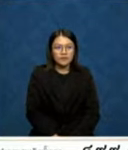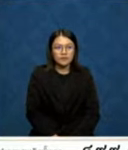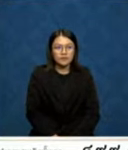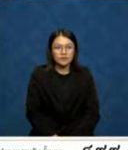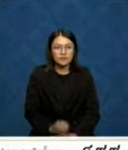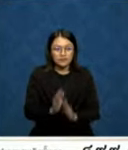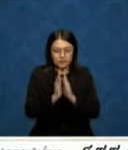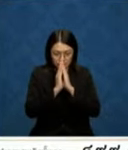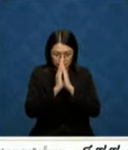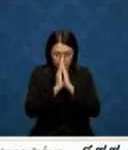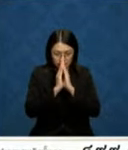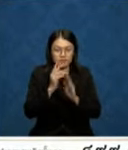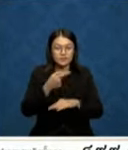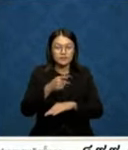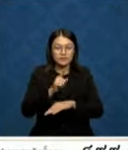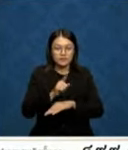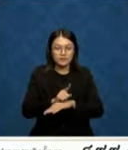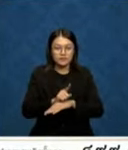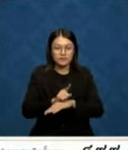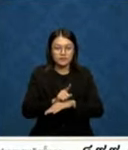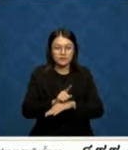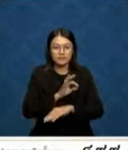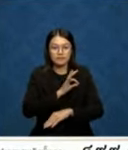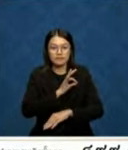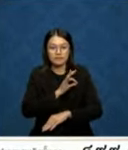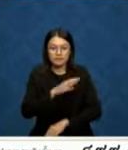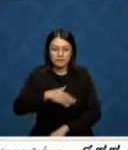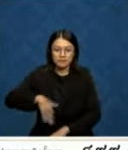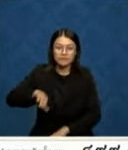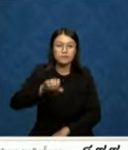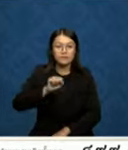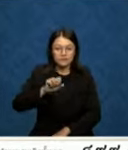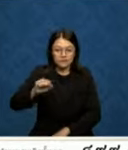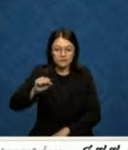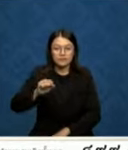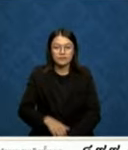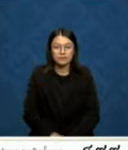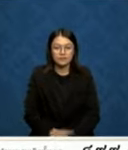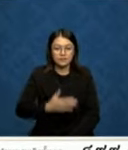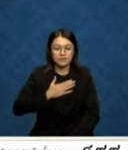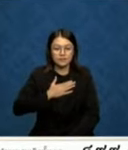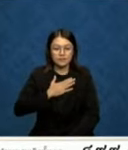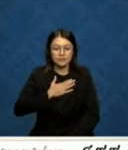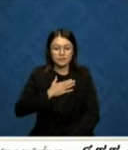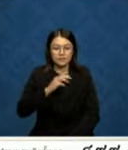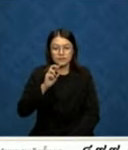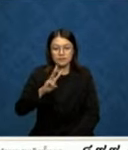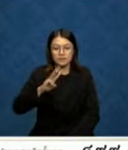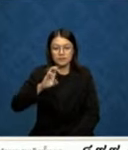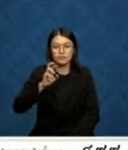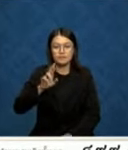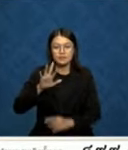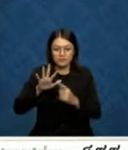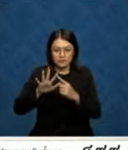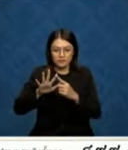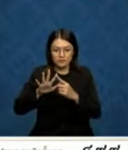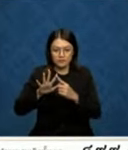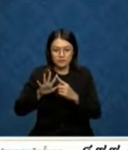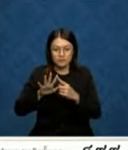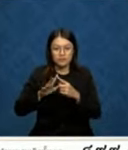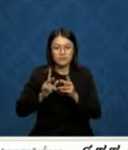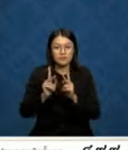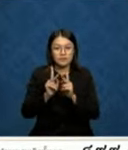เรียนท่านประธานสภาที่เคารพแล้วก็ท่านสมาชิกสภาผู้แทนราษฎรกับผมนายวีระธีรภัทรานนท์ในฐานะก